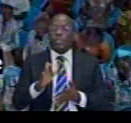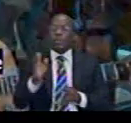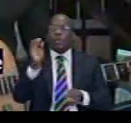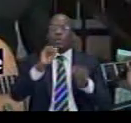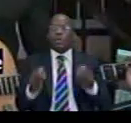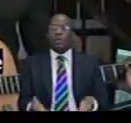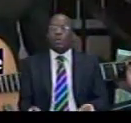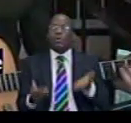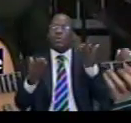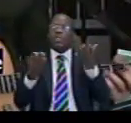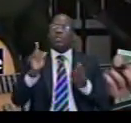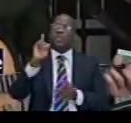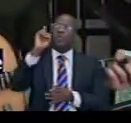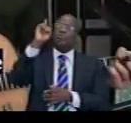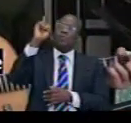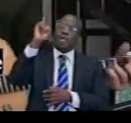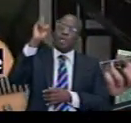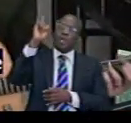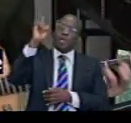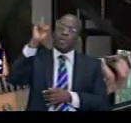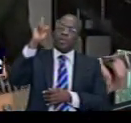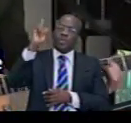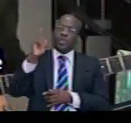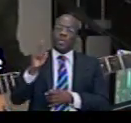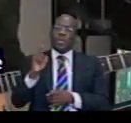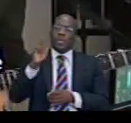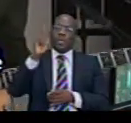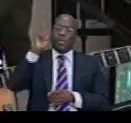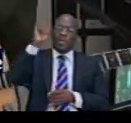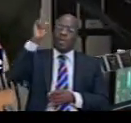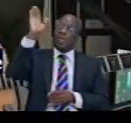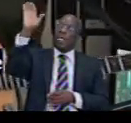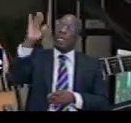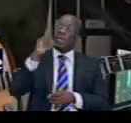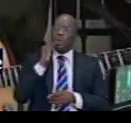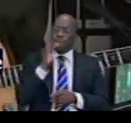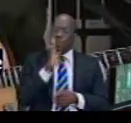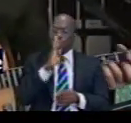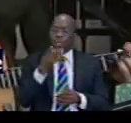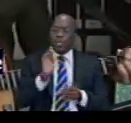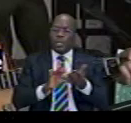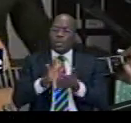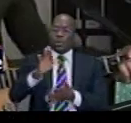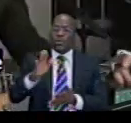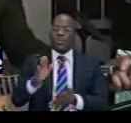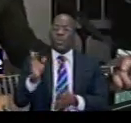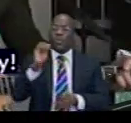À toi la gloire, ô ressuscité.